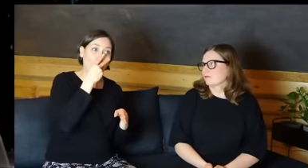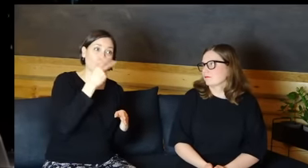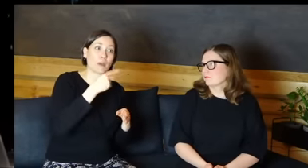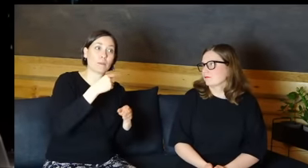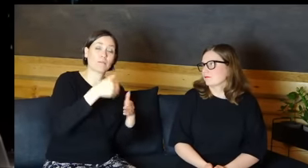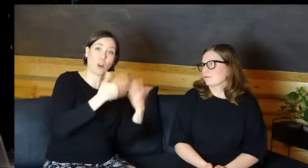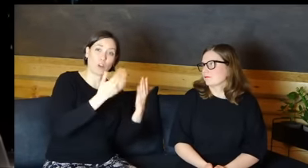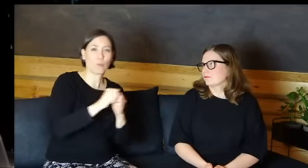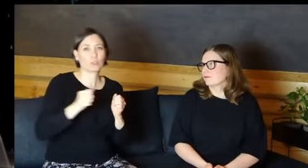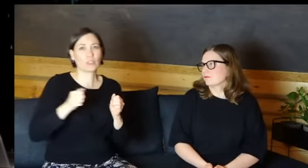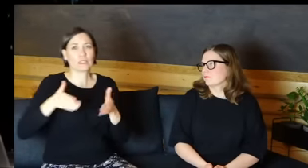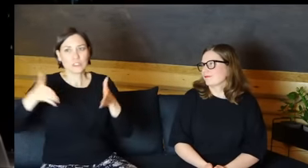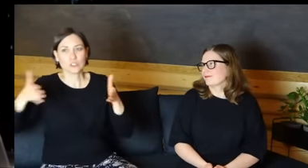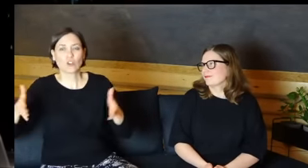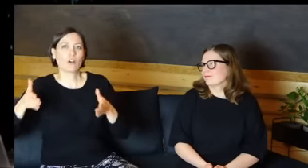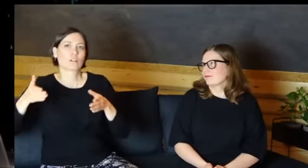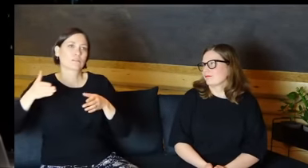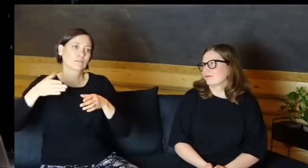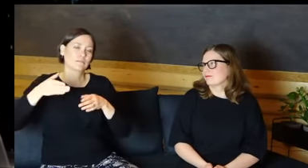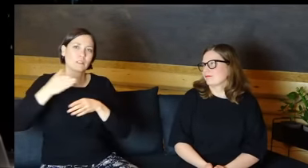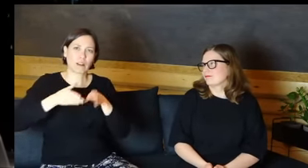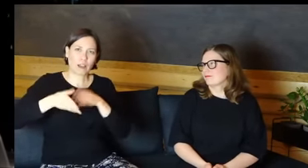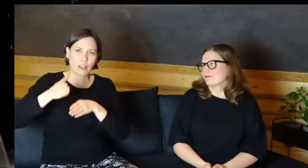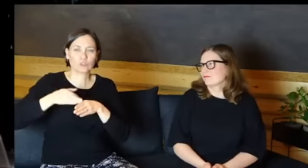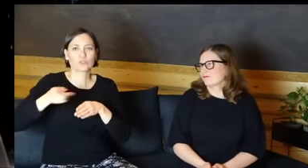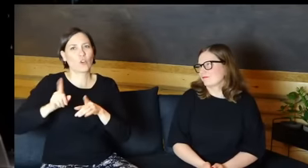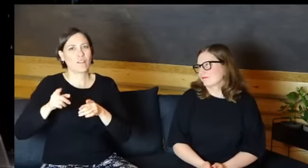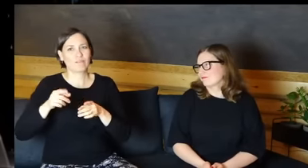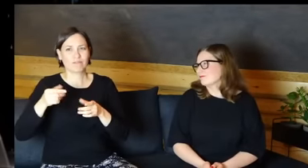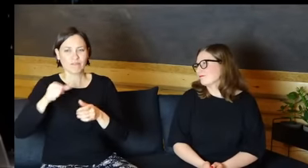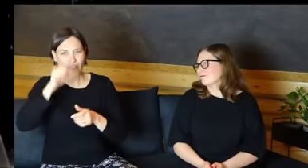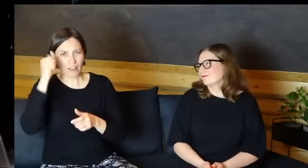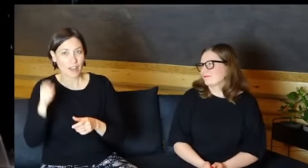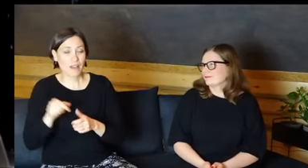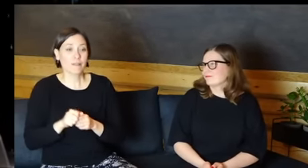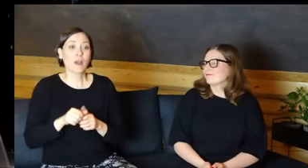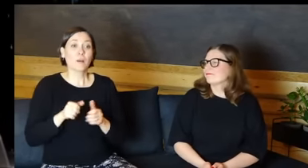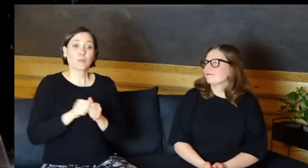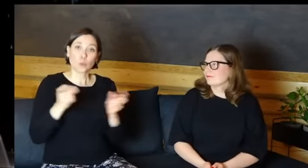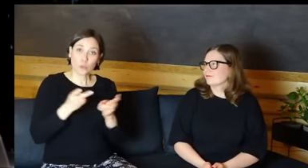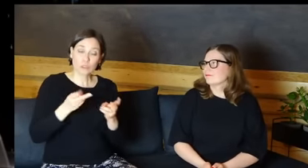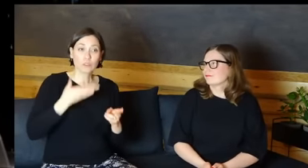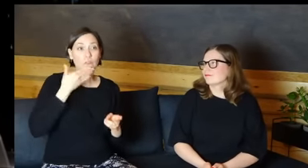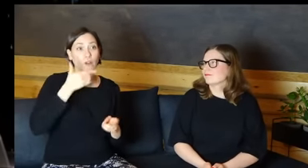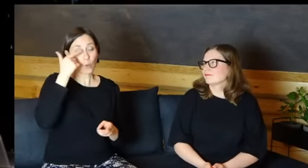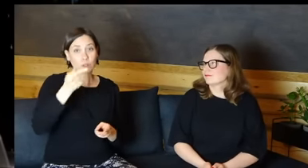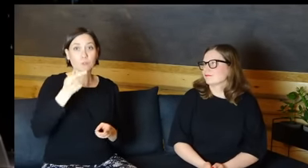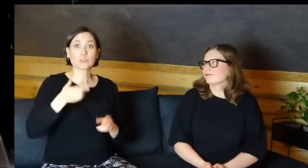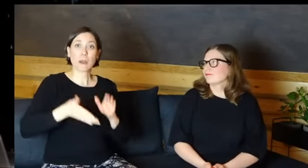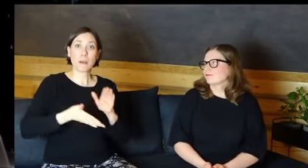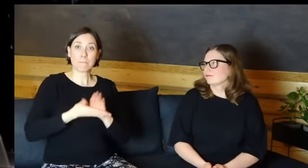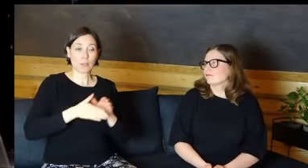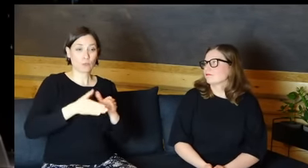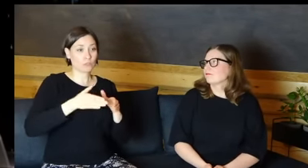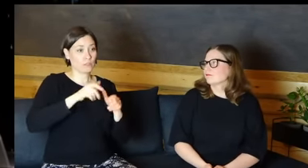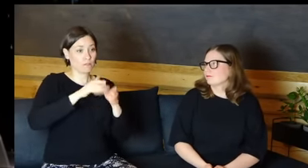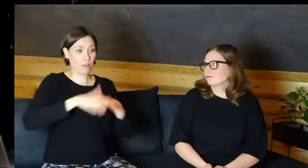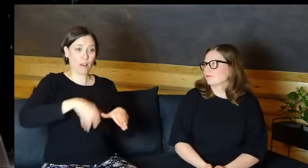meille mahdollisuuden. Meillä on vahva usko siihen, että meitä perustavalaisia tarvitaan jatkossakin. Jos me se oma työ